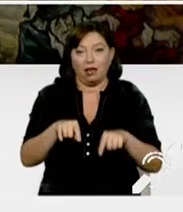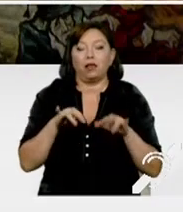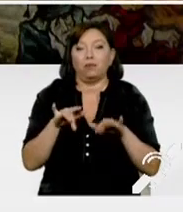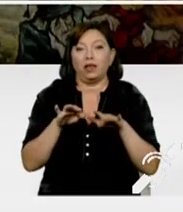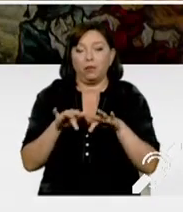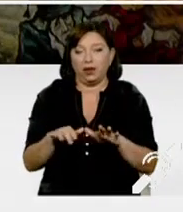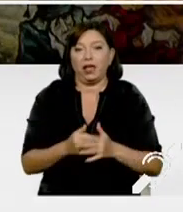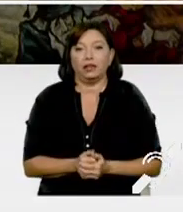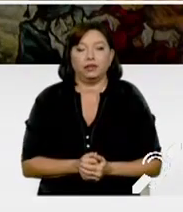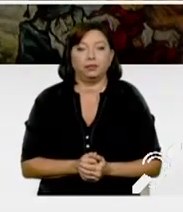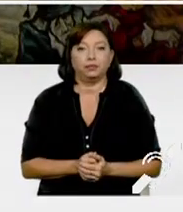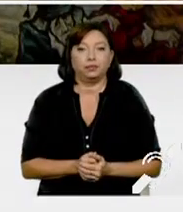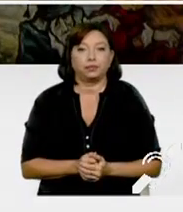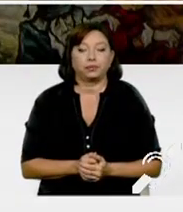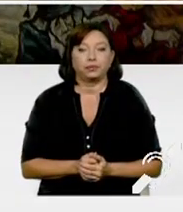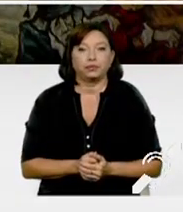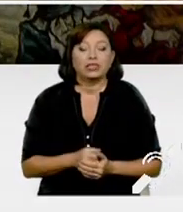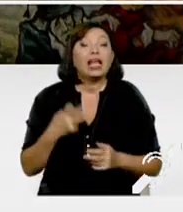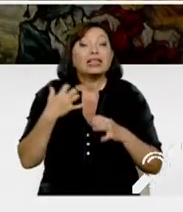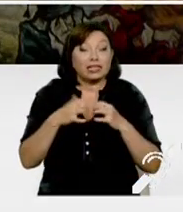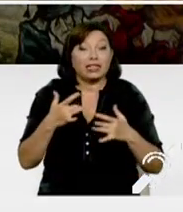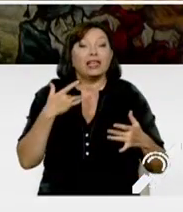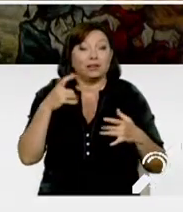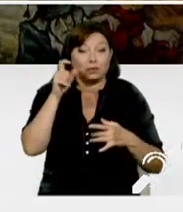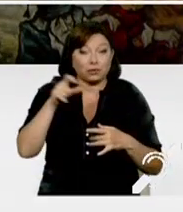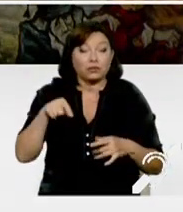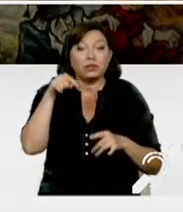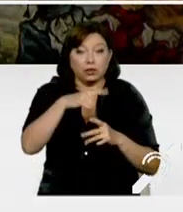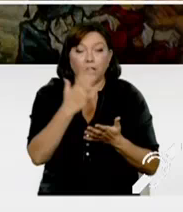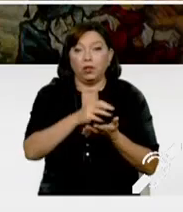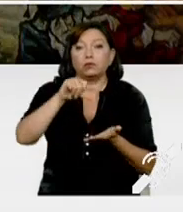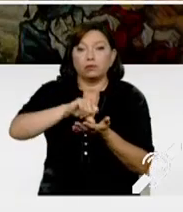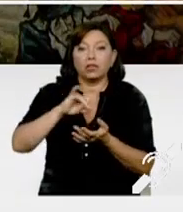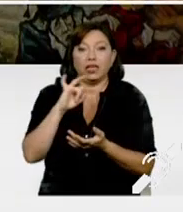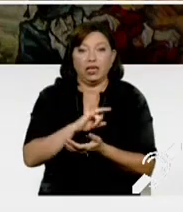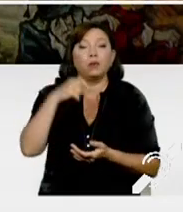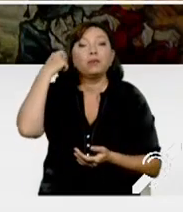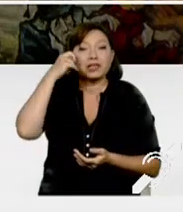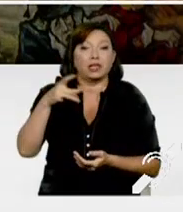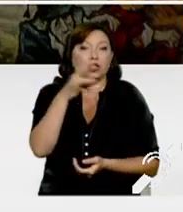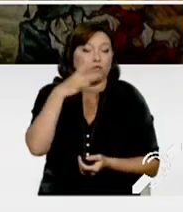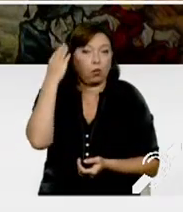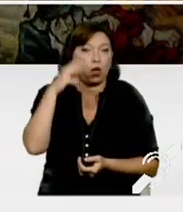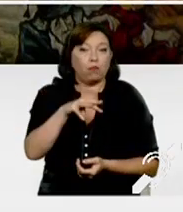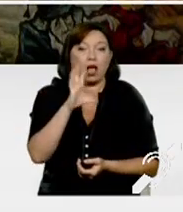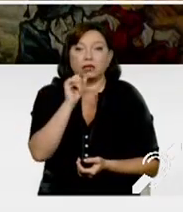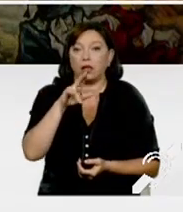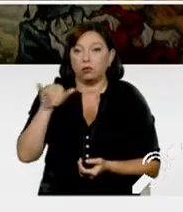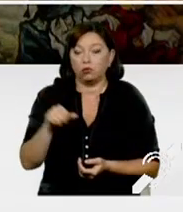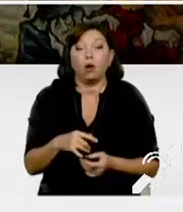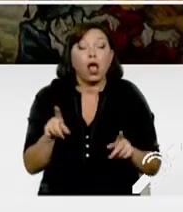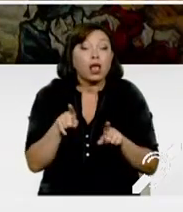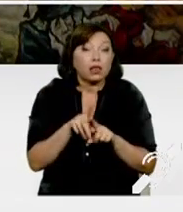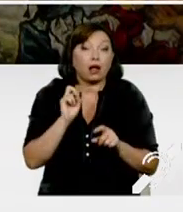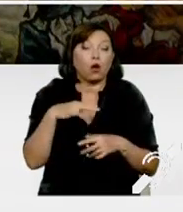ale Teatrelor Românești aici la Chișinău. Printre spectatori este prezentă și președinta Republicii Moldova, Maia Sandu. Așa